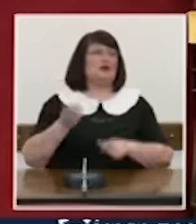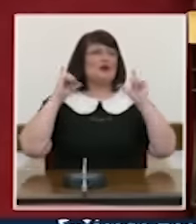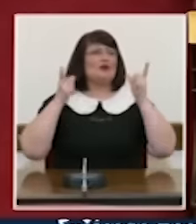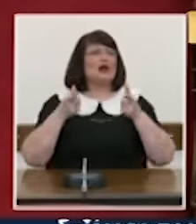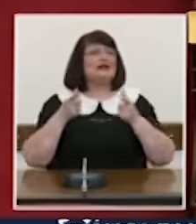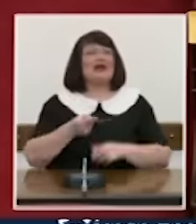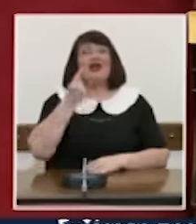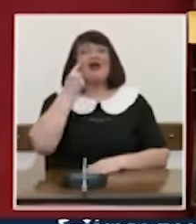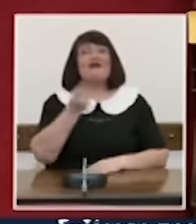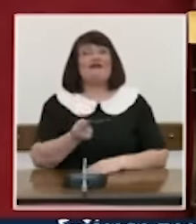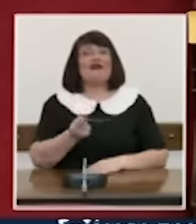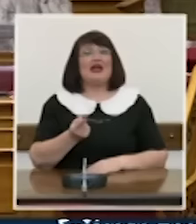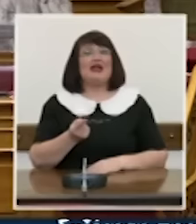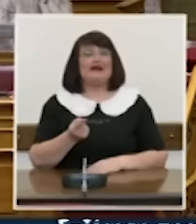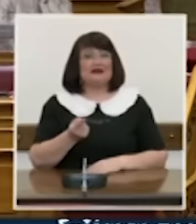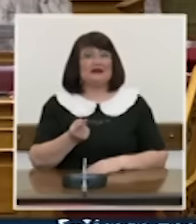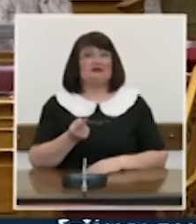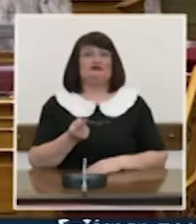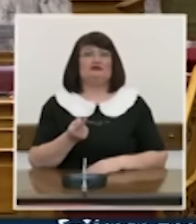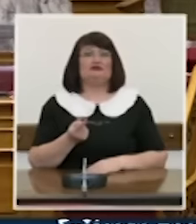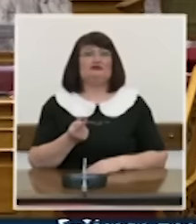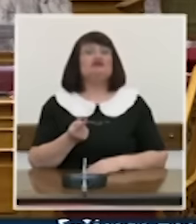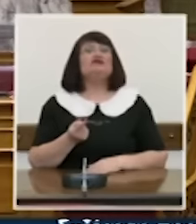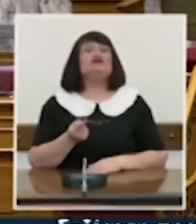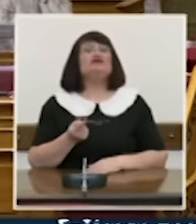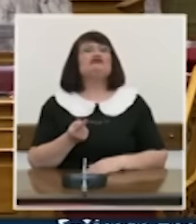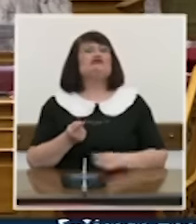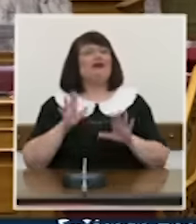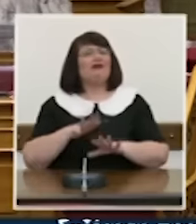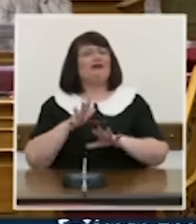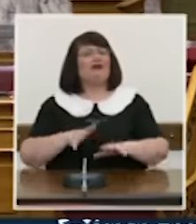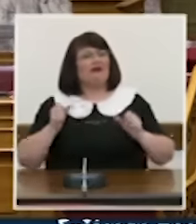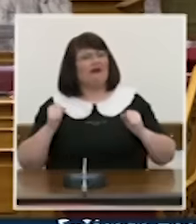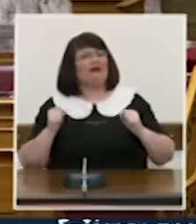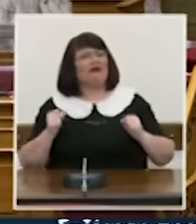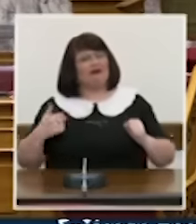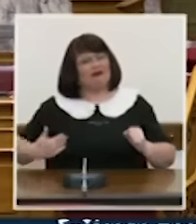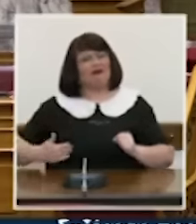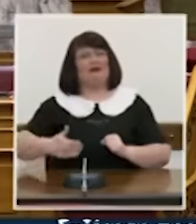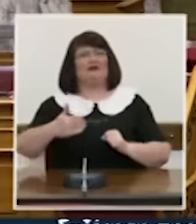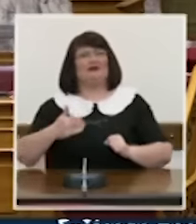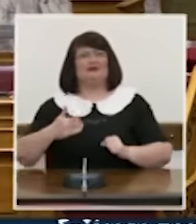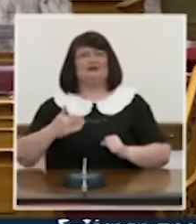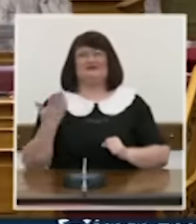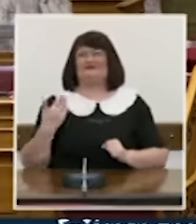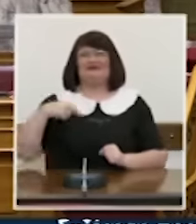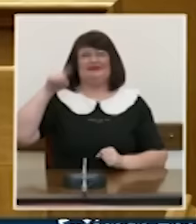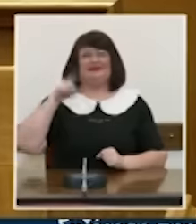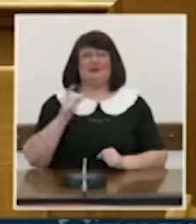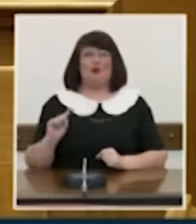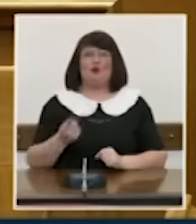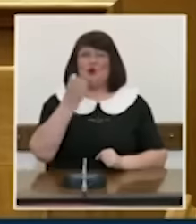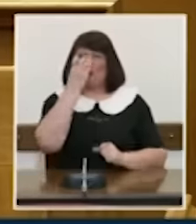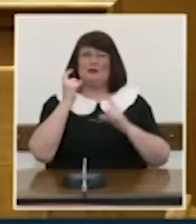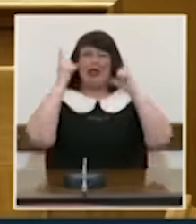σε όλες τις μεγάλες απεργιακές μάχες στους αγώνες του τελευταίου χρόνου, όπως και πριν λίγες μέρες στην Πρωτομαγιά με τις